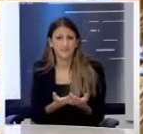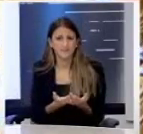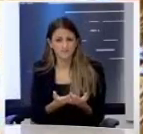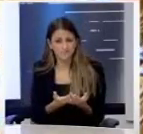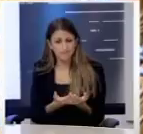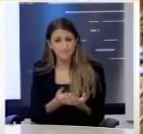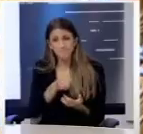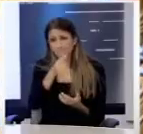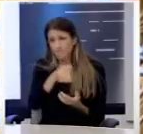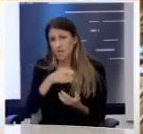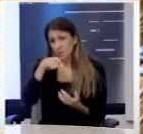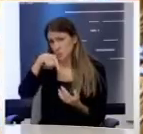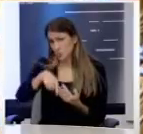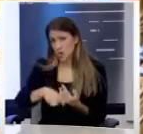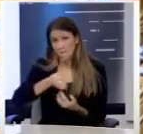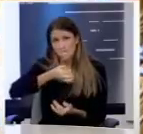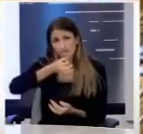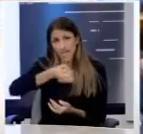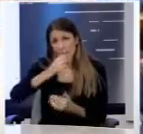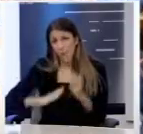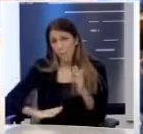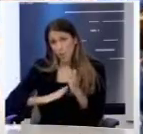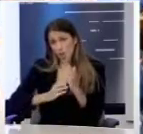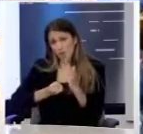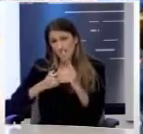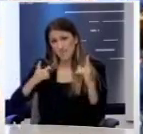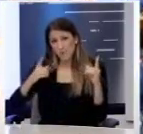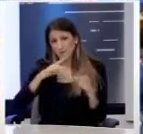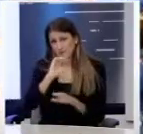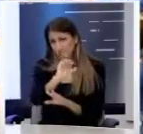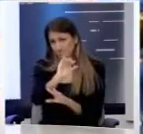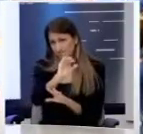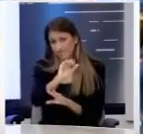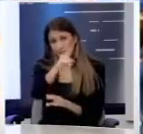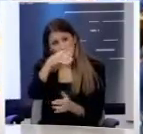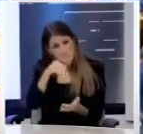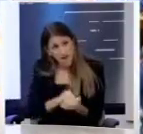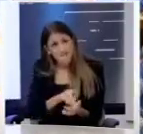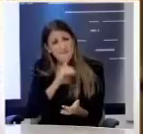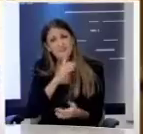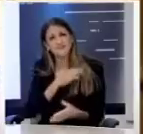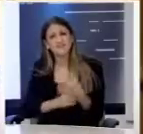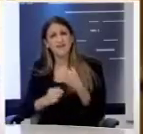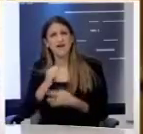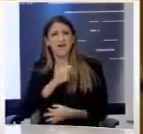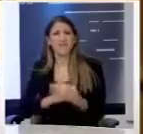έρχεστε λοιπόν εδώ, κύριε Μητσοτάκη, για άλλη μια φορά με την καραμέλα των ανεξαρτήτων Ελλήνων και του κύριου